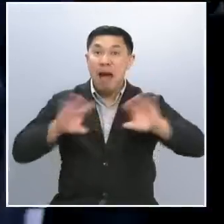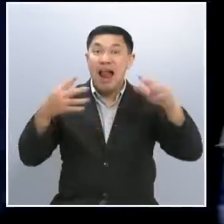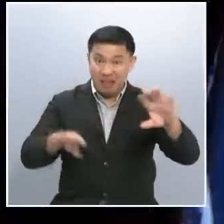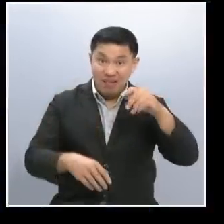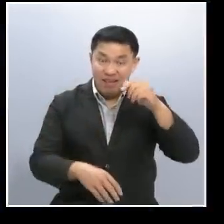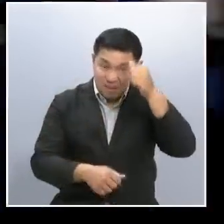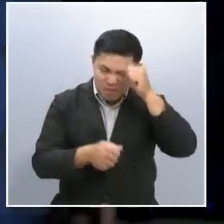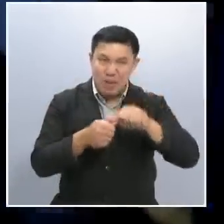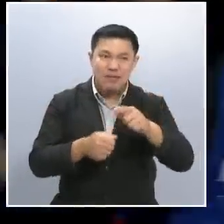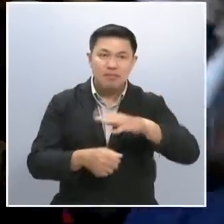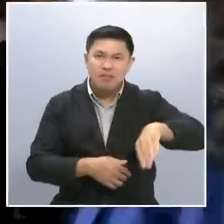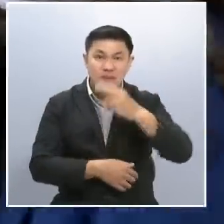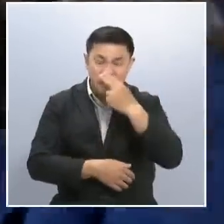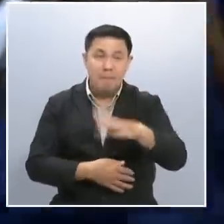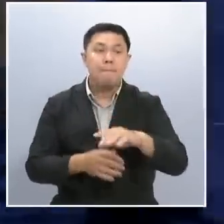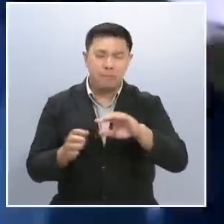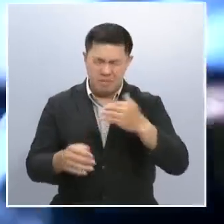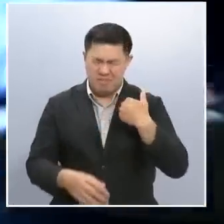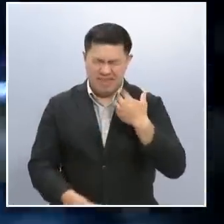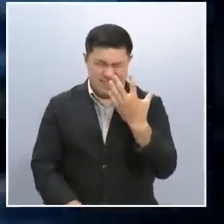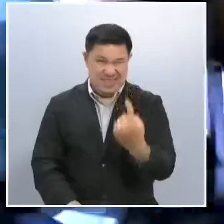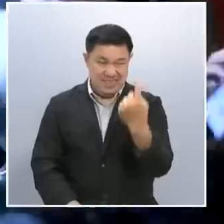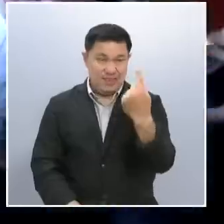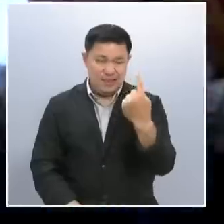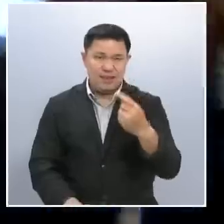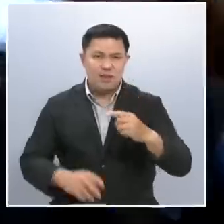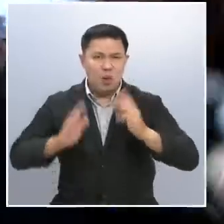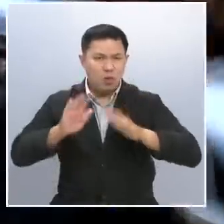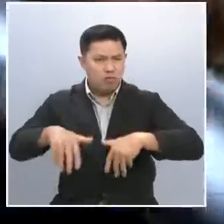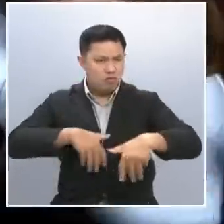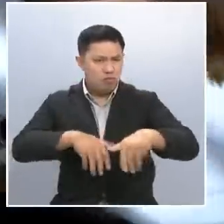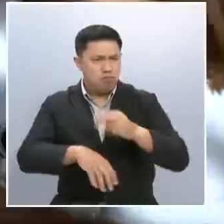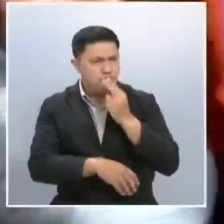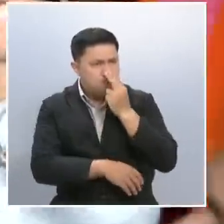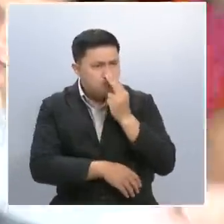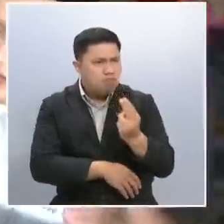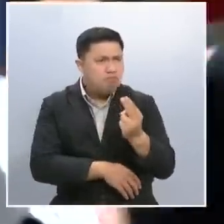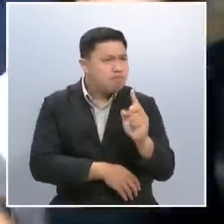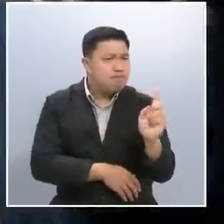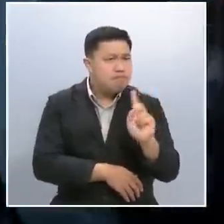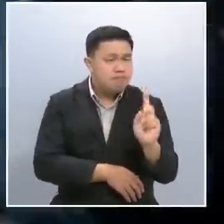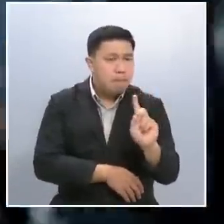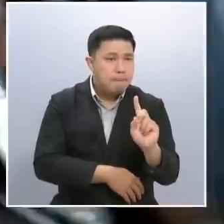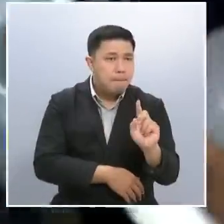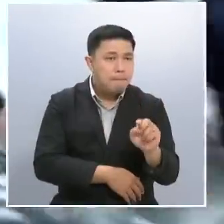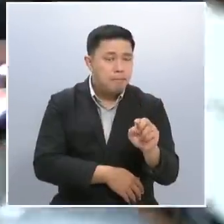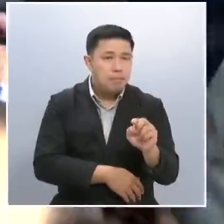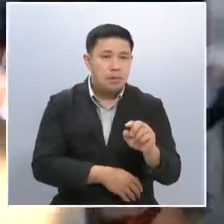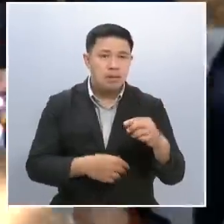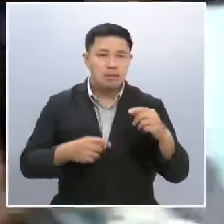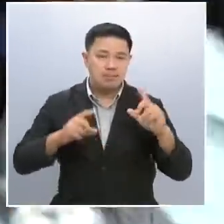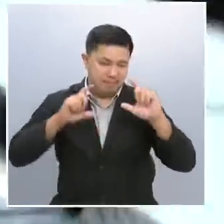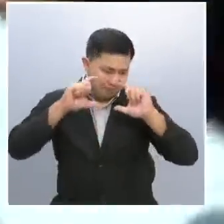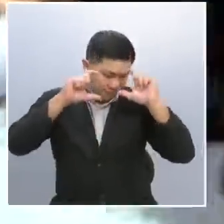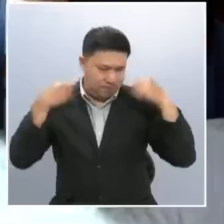แต่แน่นอนนะครับว่ายังมีอีกหนึ่งประเด็นนะครับที่หลายคนจับตามองครับคือเรื่องราวของภาษากายของคุณ